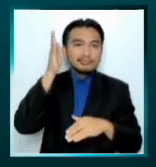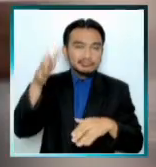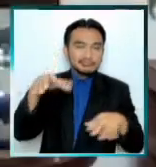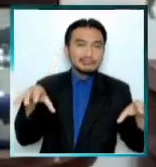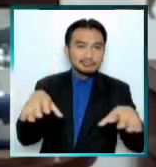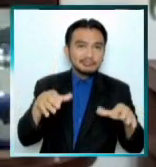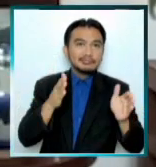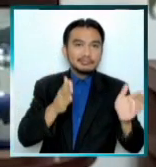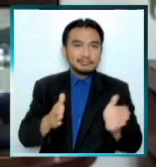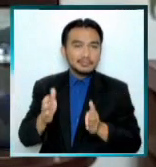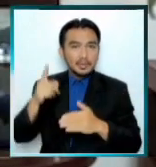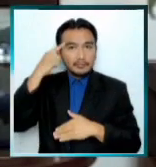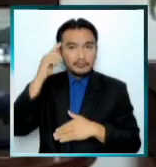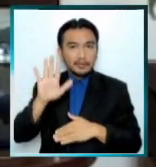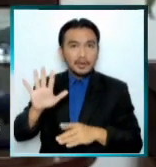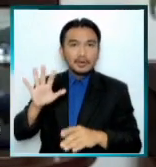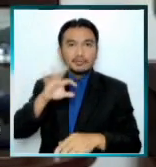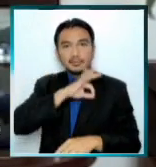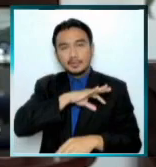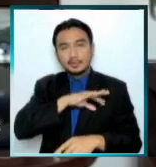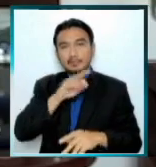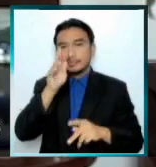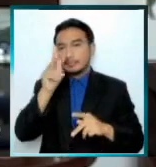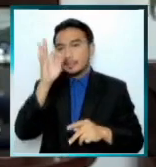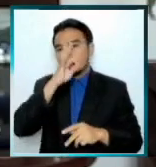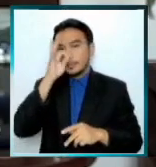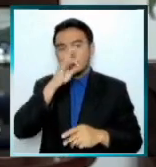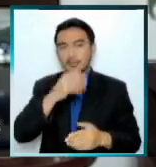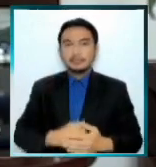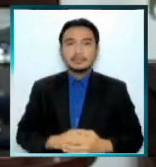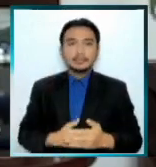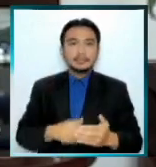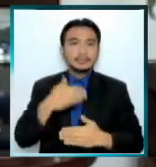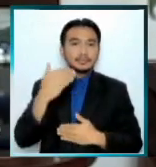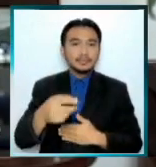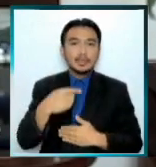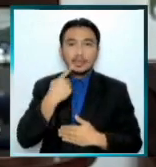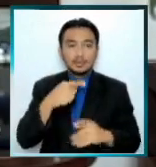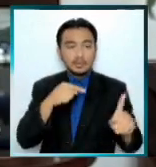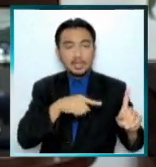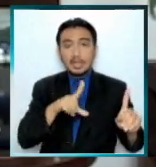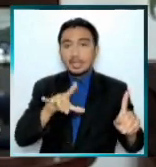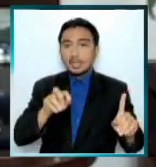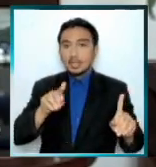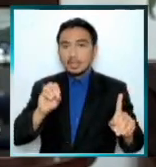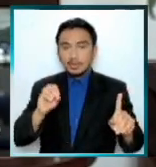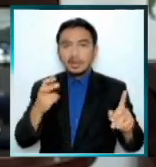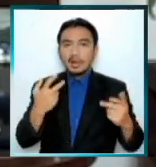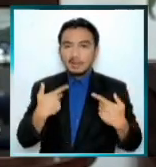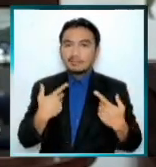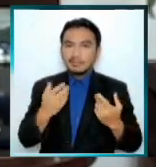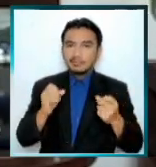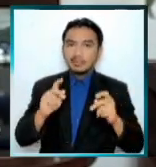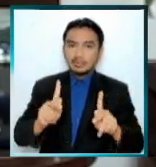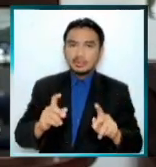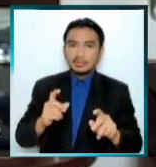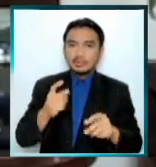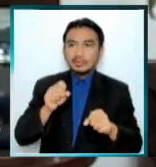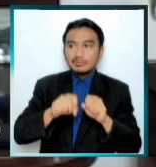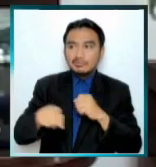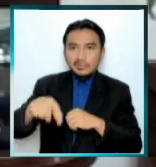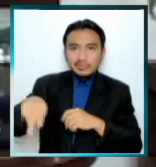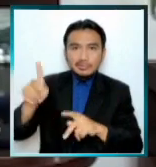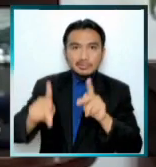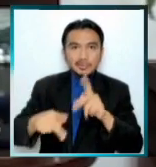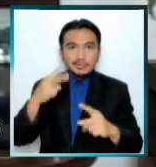Pilipino. Sa Facebook Live ni House Deputy Speaker Lito Atienza, pagkakataon daw ang debate para masilip ng taong